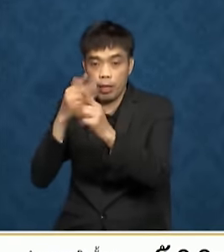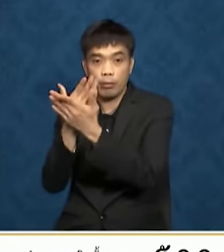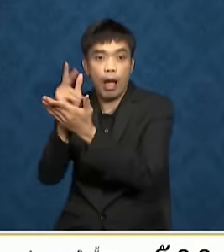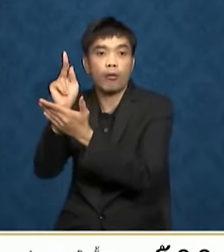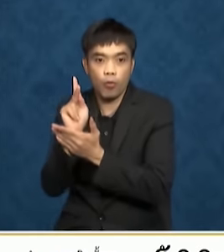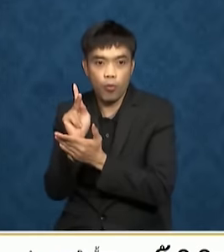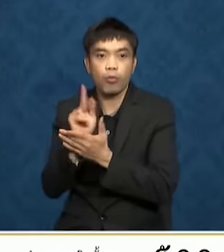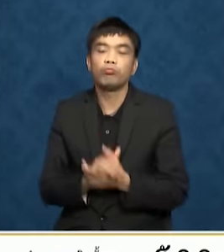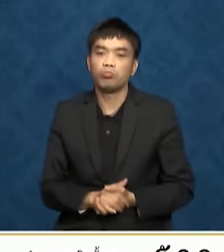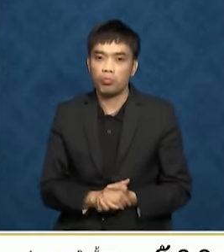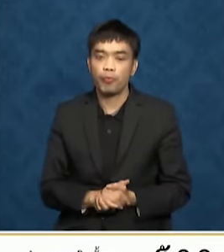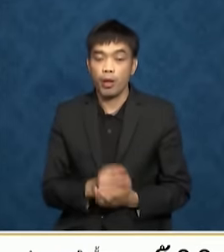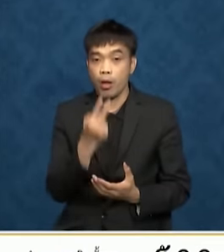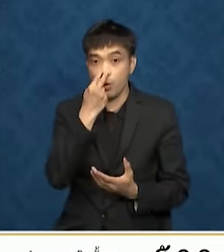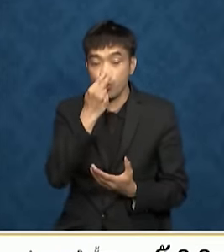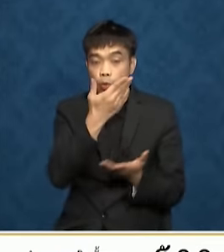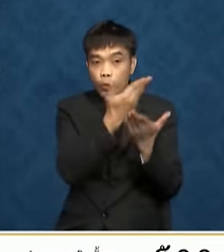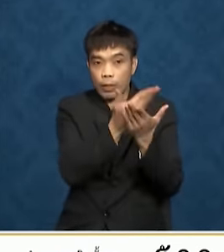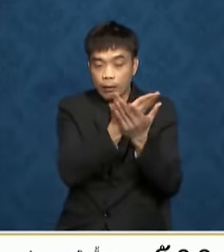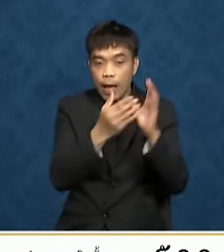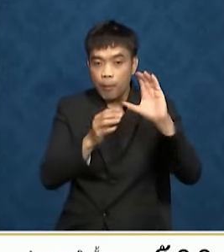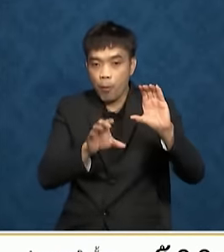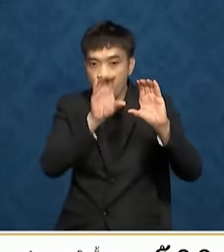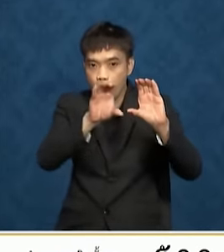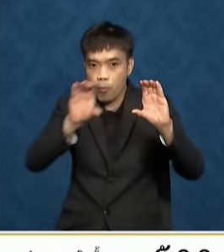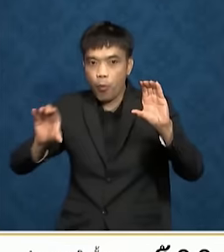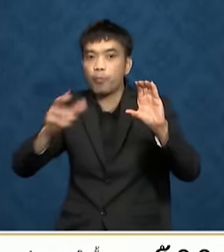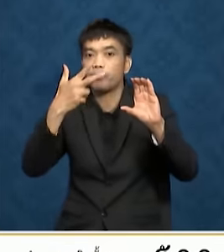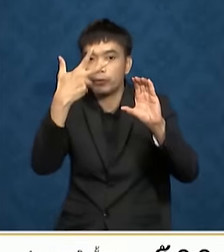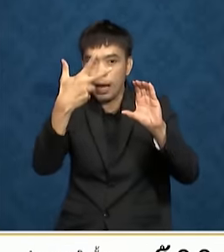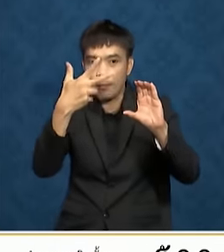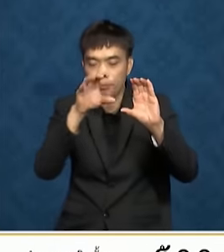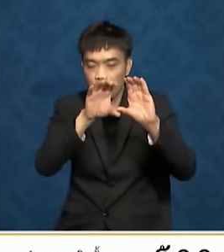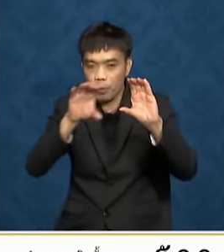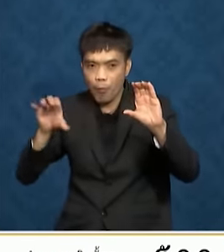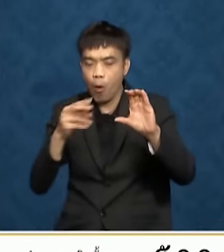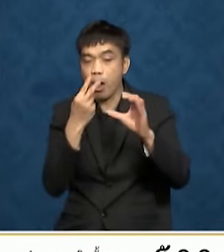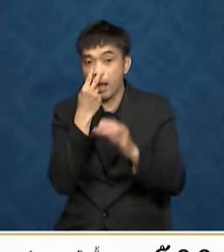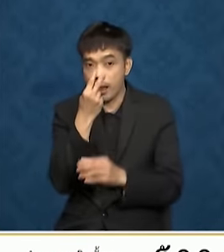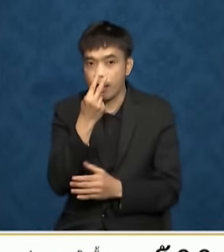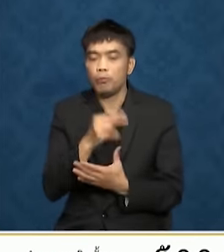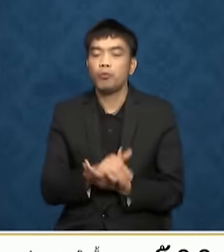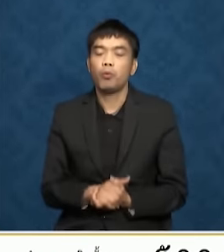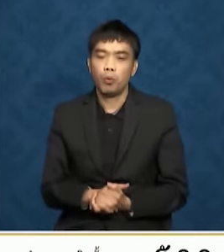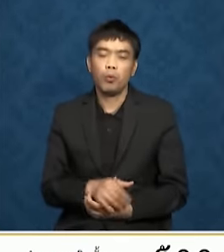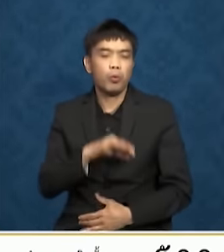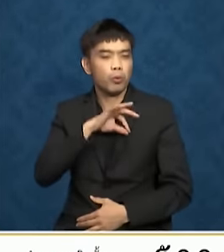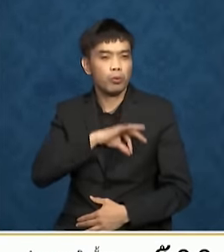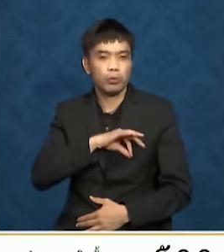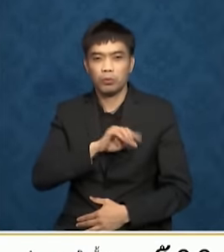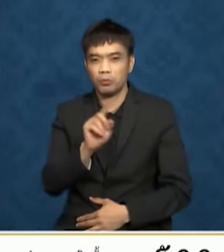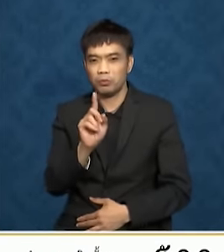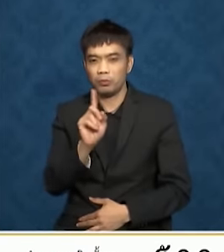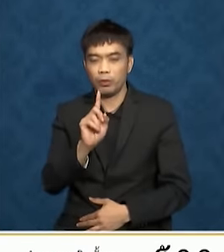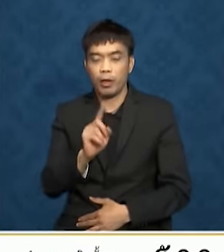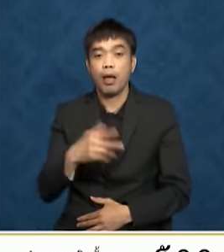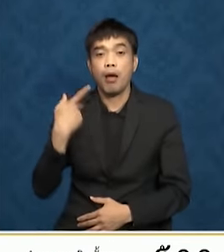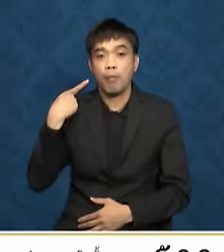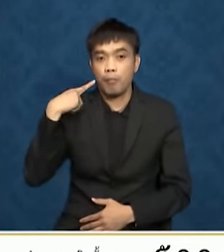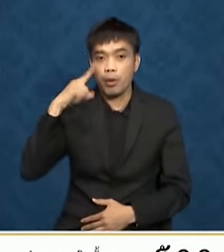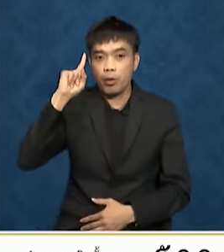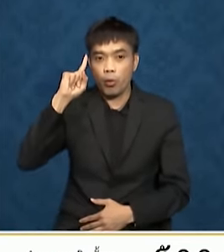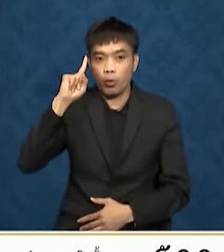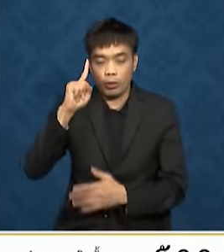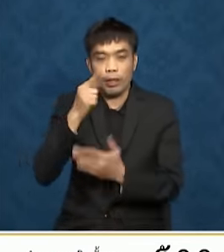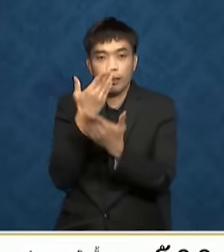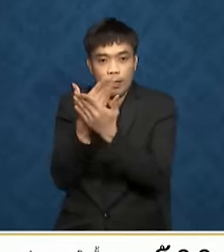3มิติทั้ง 3ก้อนของงบประมาณอย่างเต็มๆแบบนี้นะครับมันจะทำให้เรารู้สึกครับว่าตกลงไอ้ผลประโยชน์ที่เราจะได้จากงบ